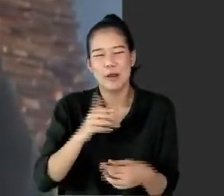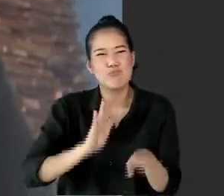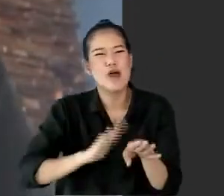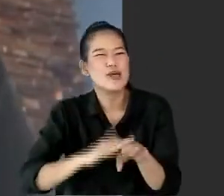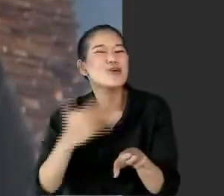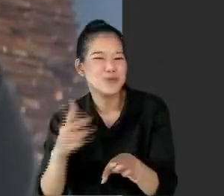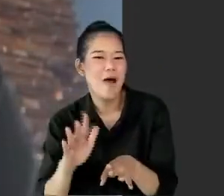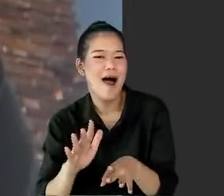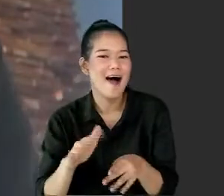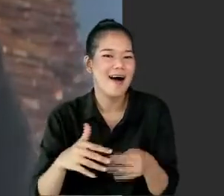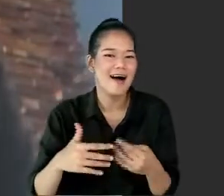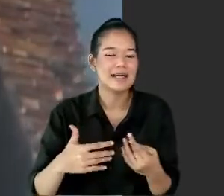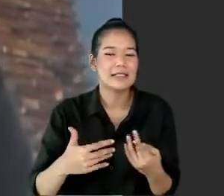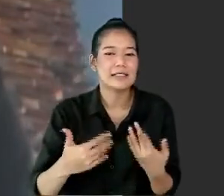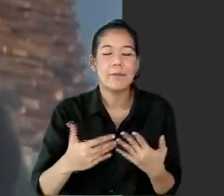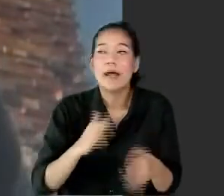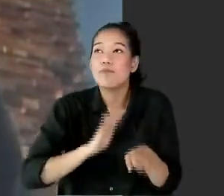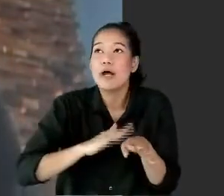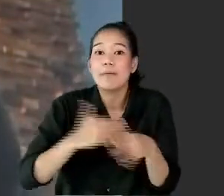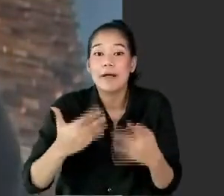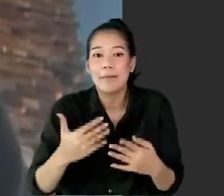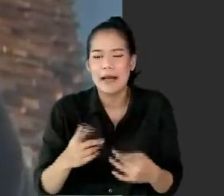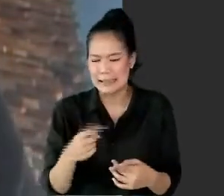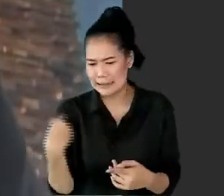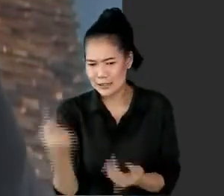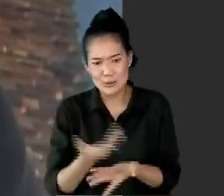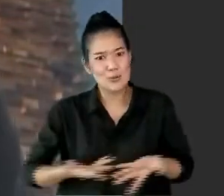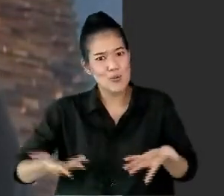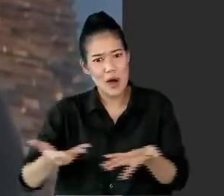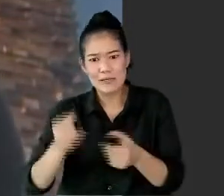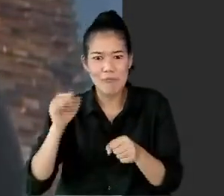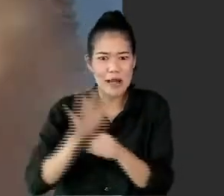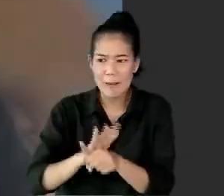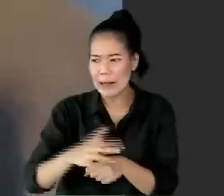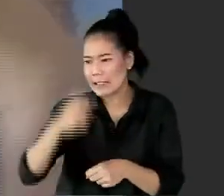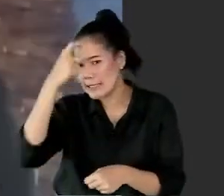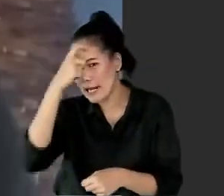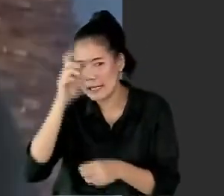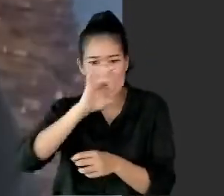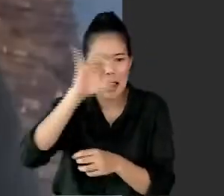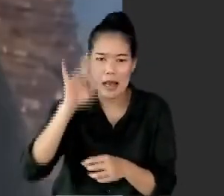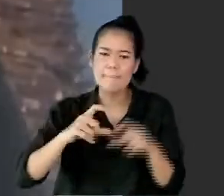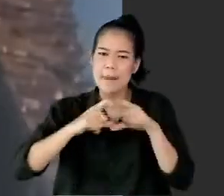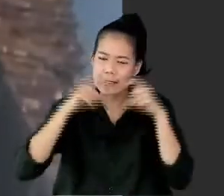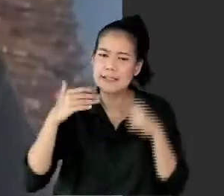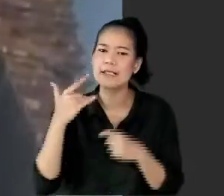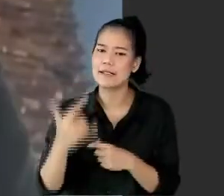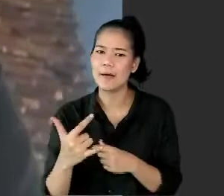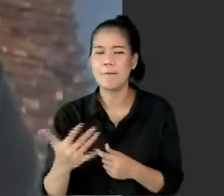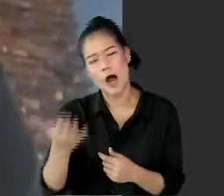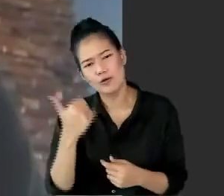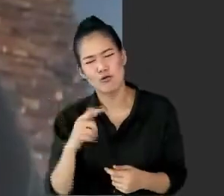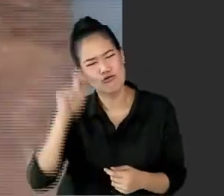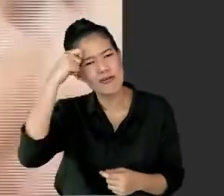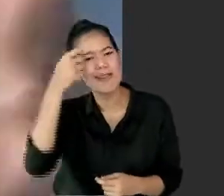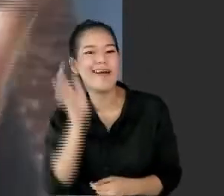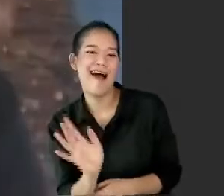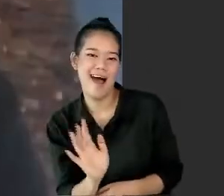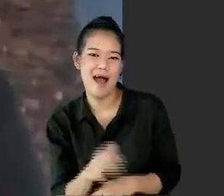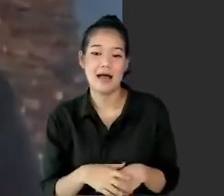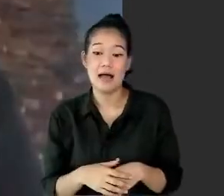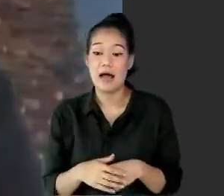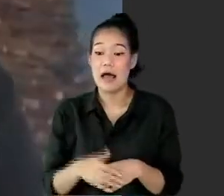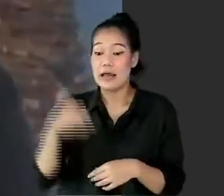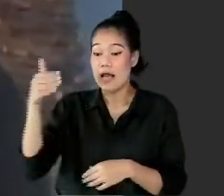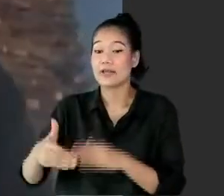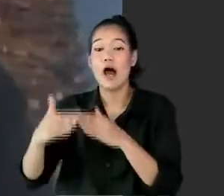budaya gitu, jadi udah jadi budaya aja. Ini kita lagi pandemi nih, lagi sakit, lagi apa, ayo pakai masker, nggak sulit. Ayo jaga jarak, sampai di rumah